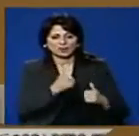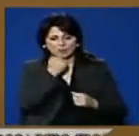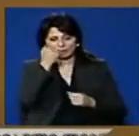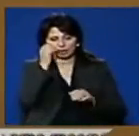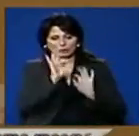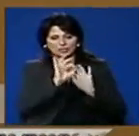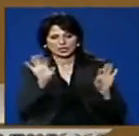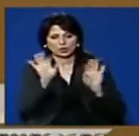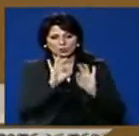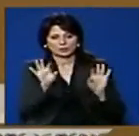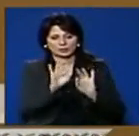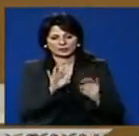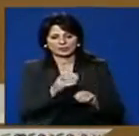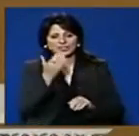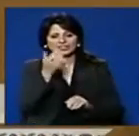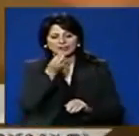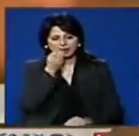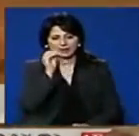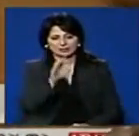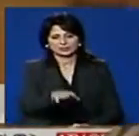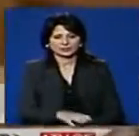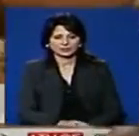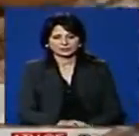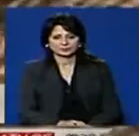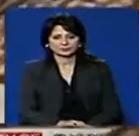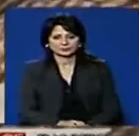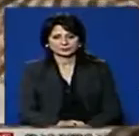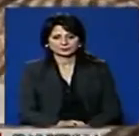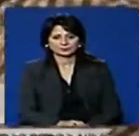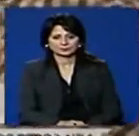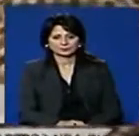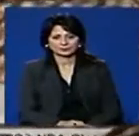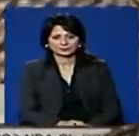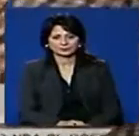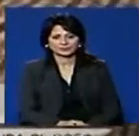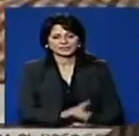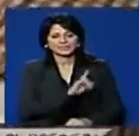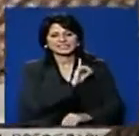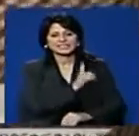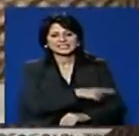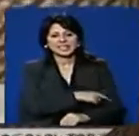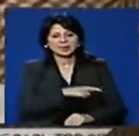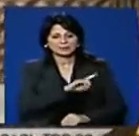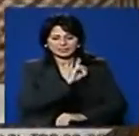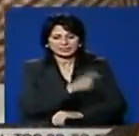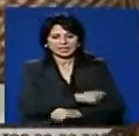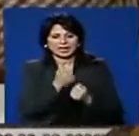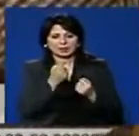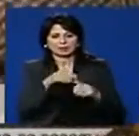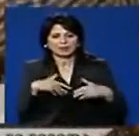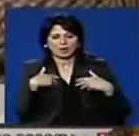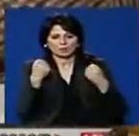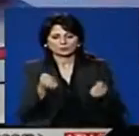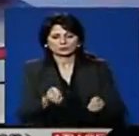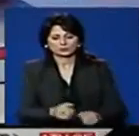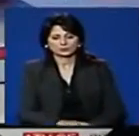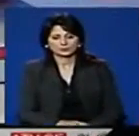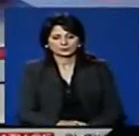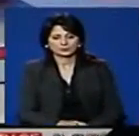მადლობას გეუბნებათ. თქვენ გენაცვალეთ. ძლიერებს შორის ძლიერებს გაუმარჯოს.